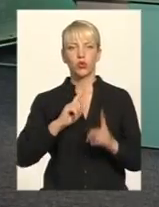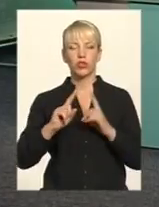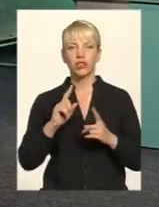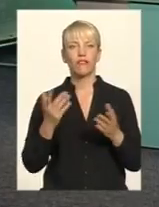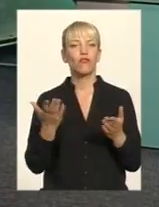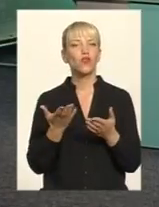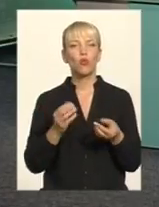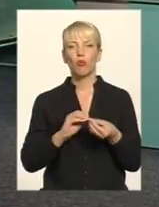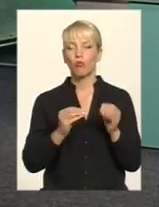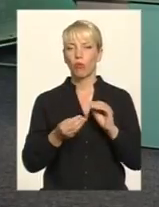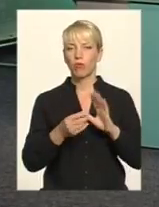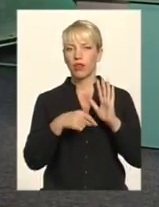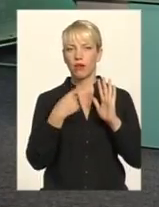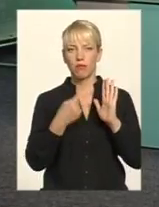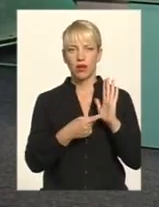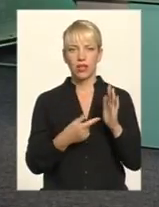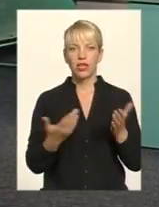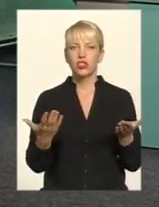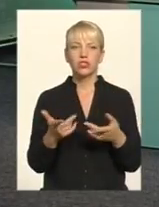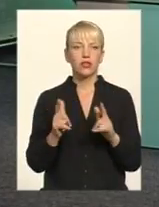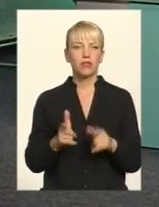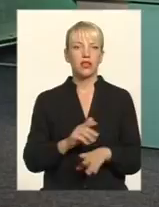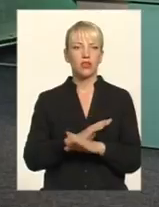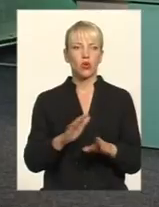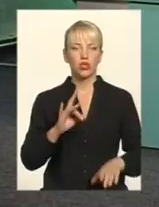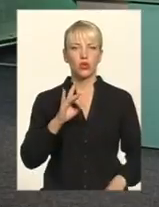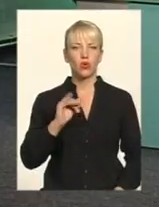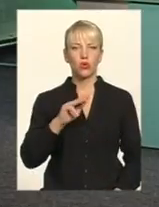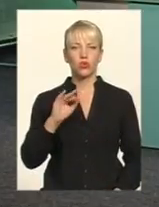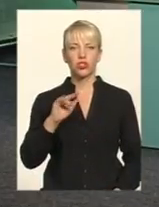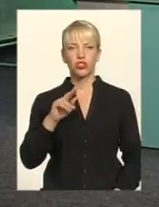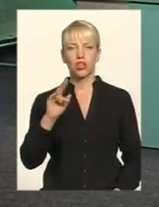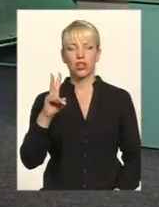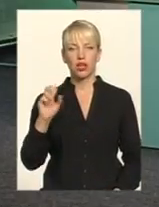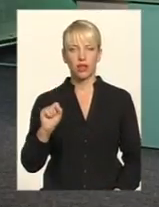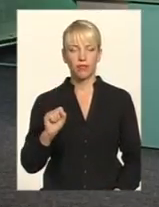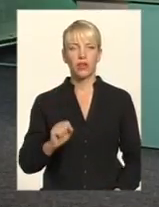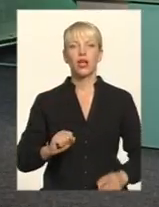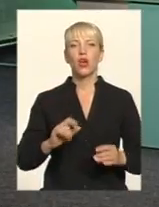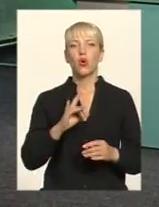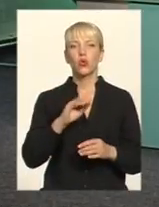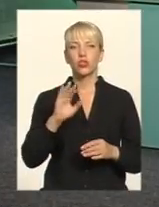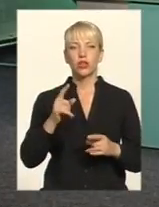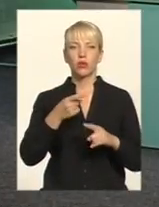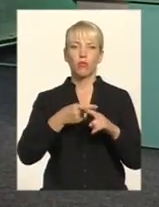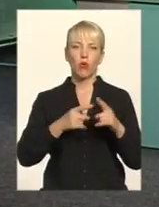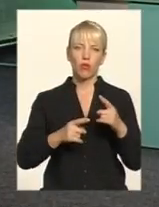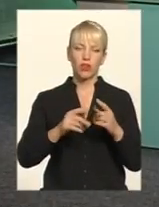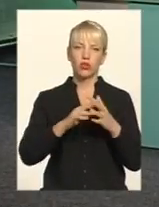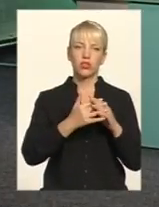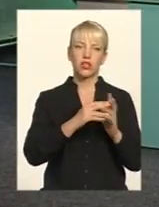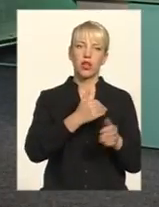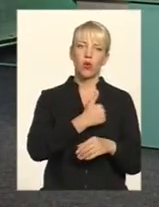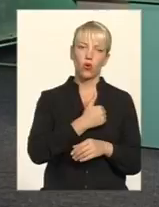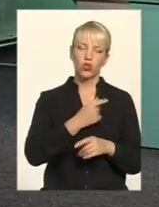не згодні в Ружичанці? Ну, в Ружичанці склалося так, що половину села хоче, половину села не